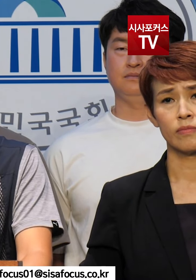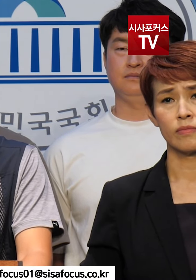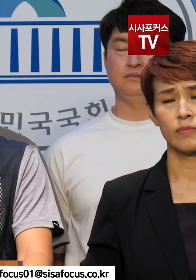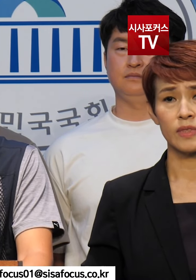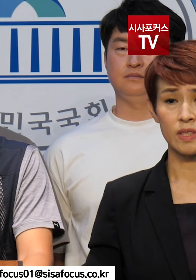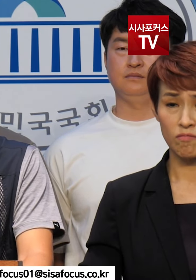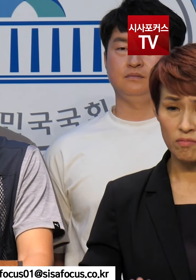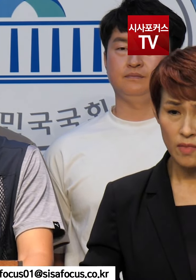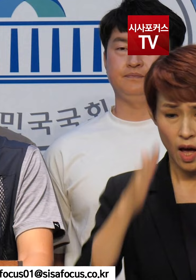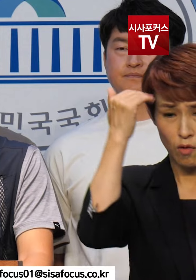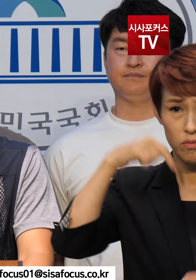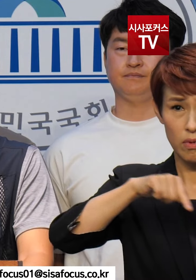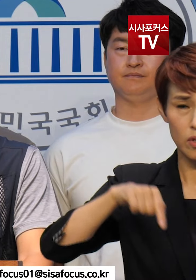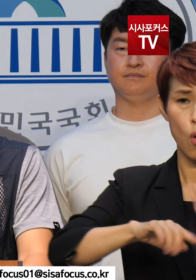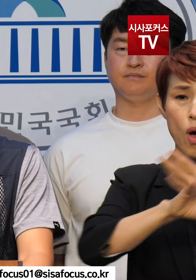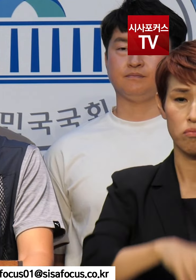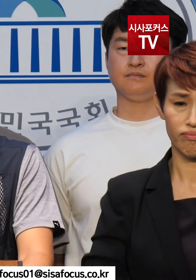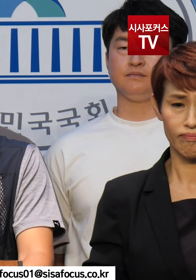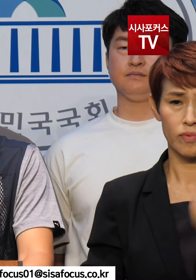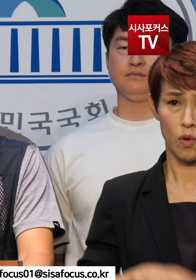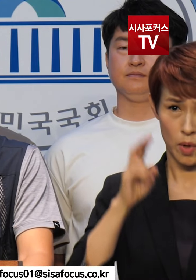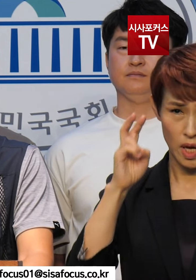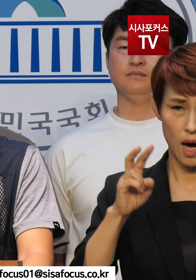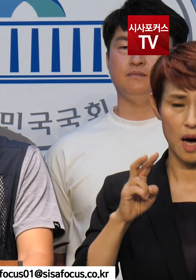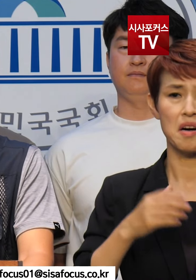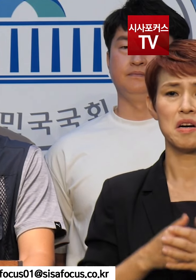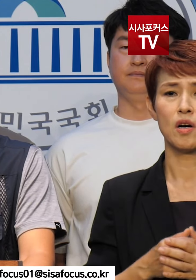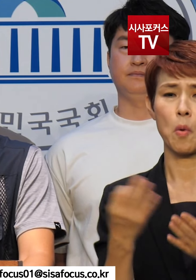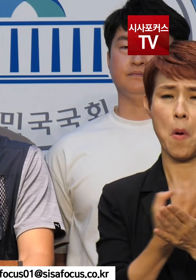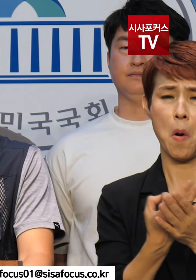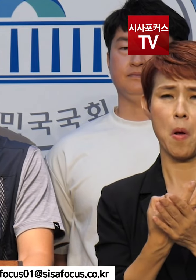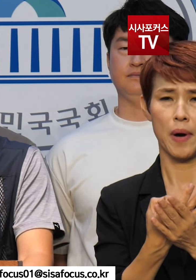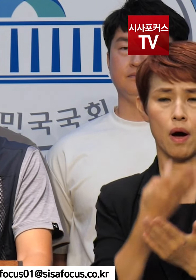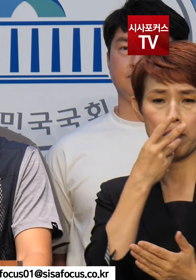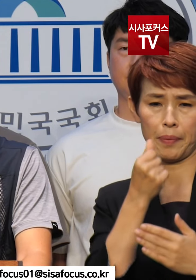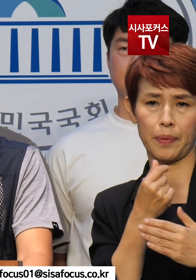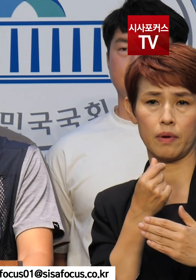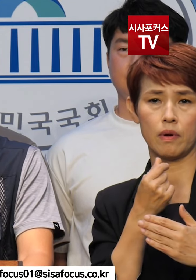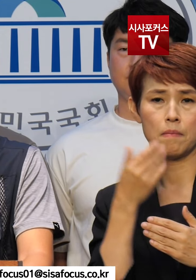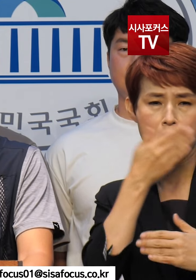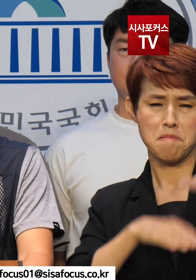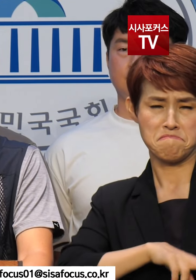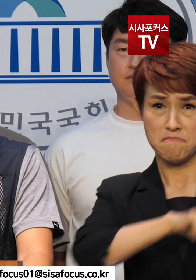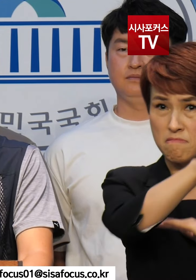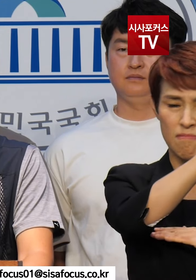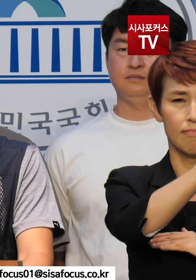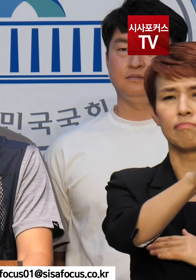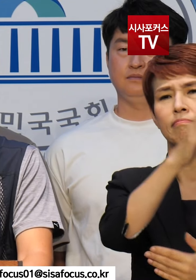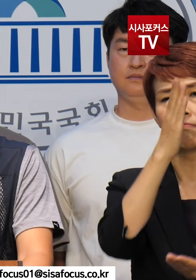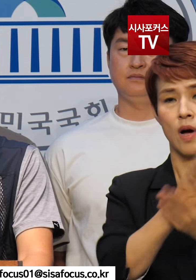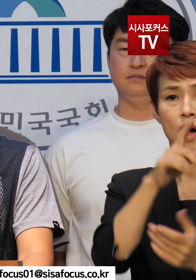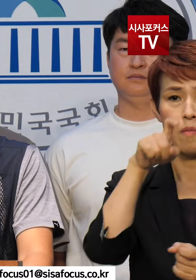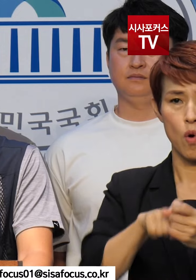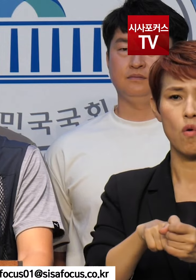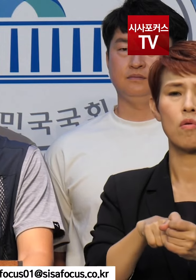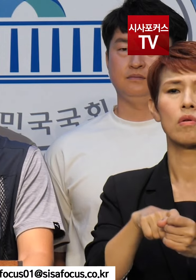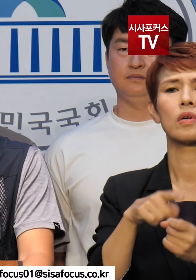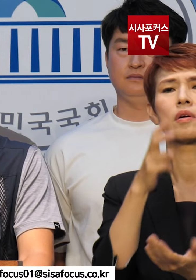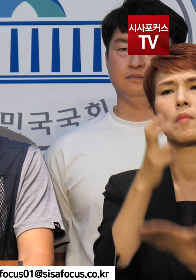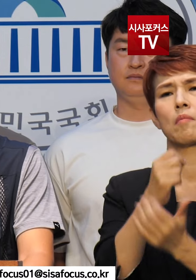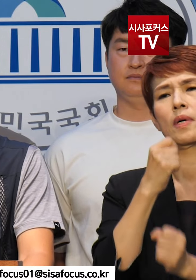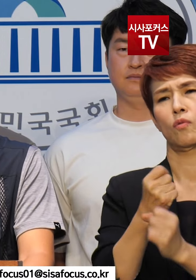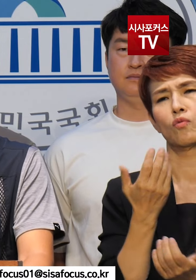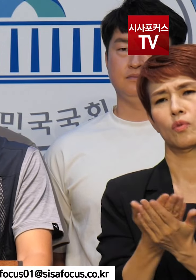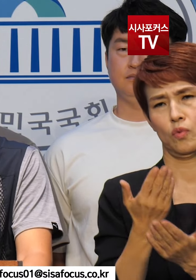이상 이 땅에서 외투 기업들이 먹튀 행각을 하지 못하도록 먹튀 방지법, 옵티칼법을 만들어